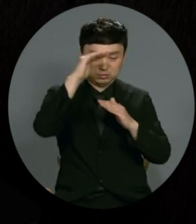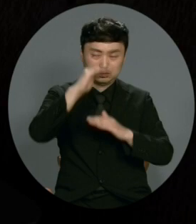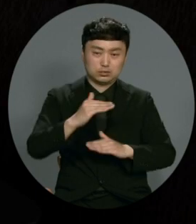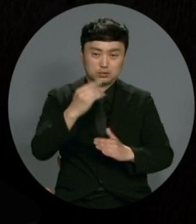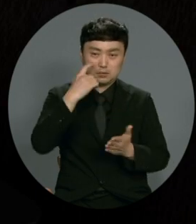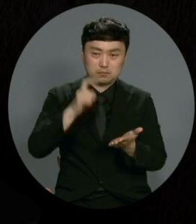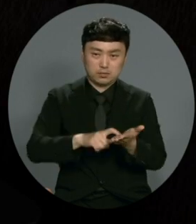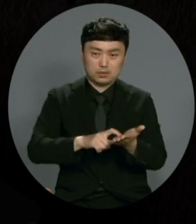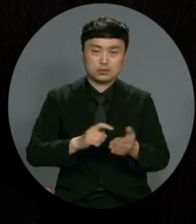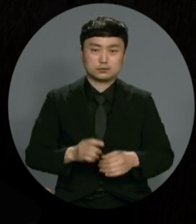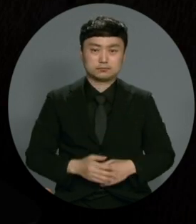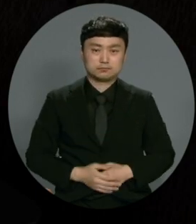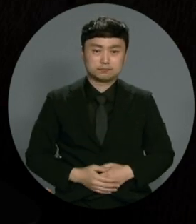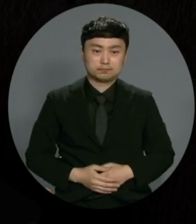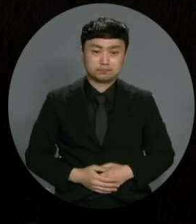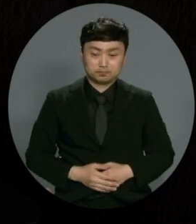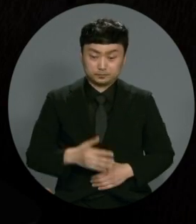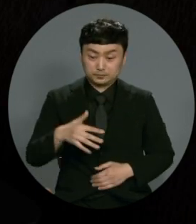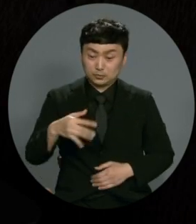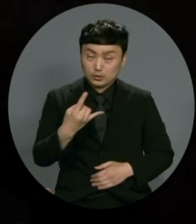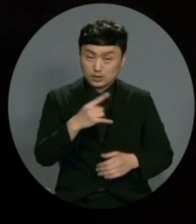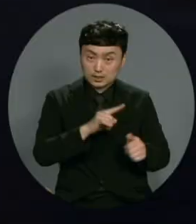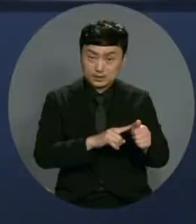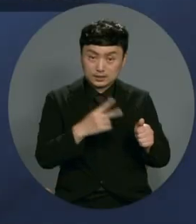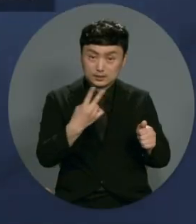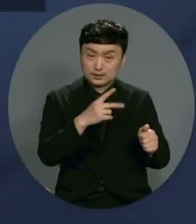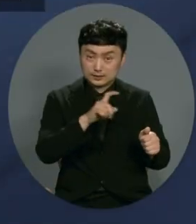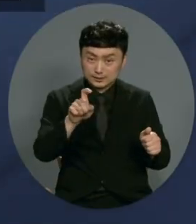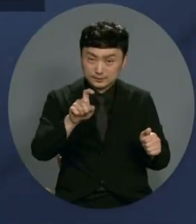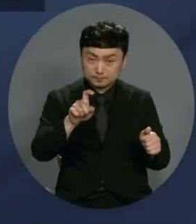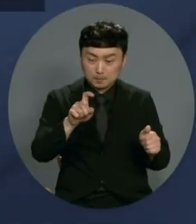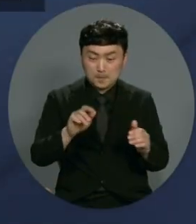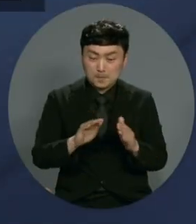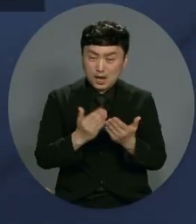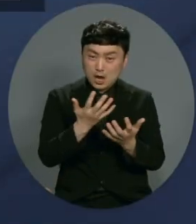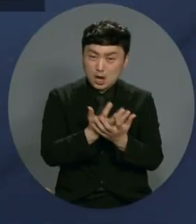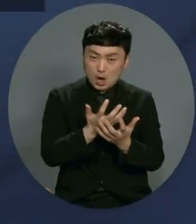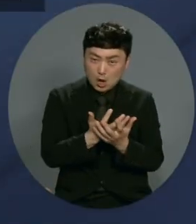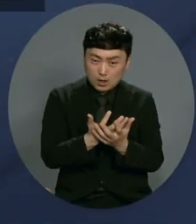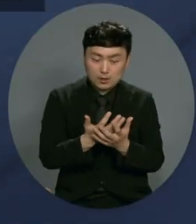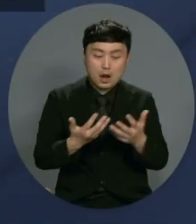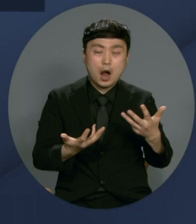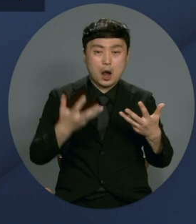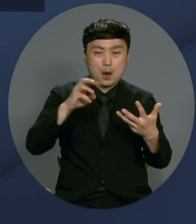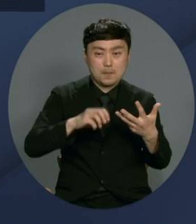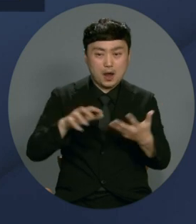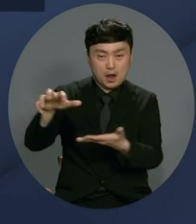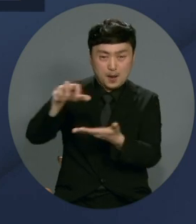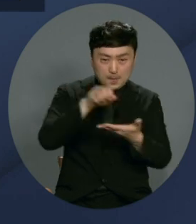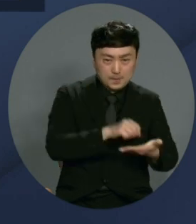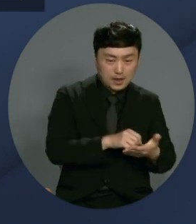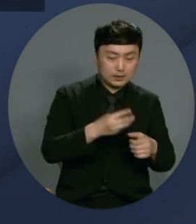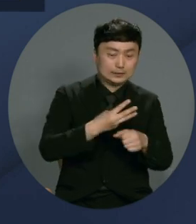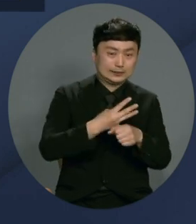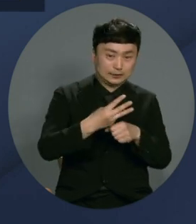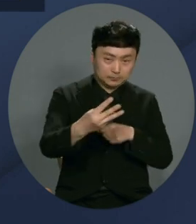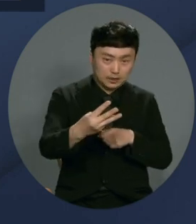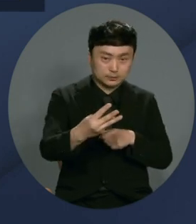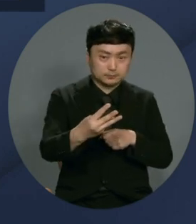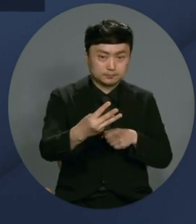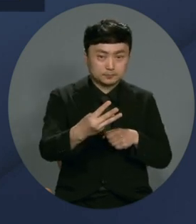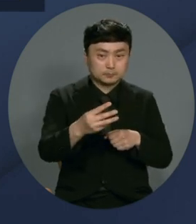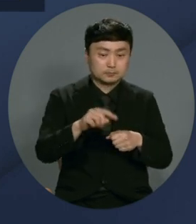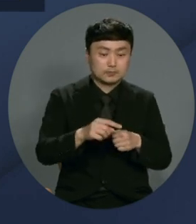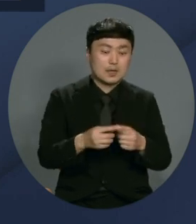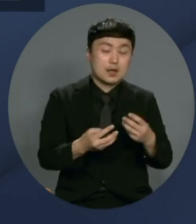나와 있습니다 최전총장은 2010년 고소 등 8억원대 기증품을 받고는 3년 뒤 교비로